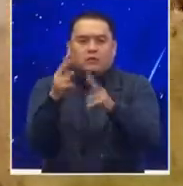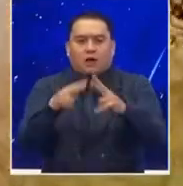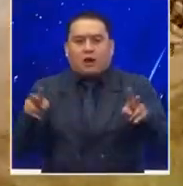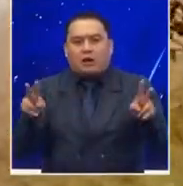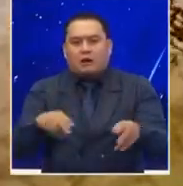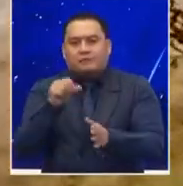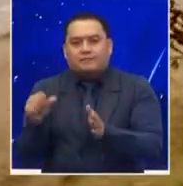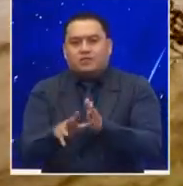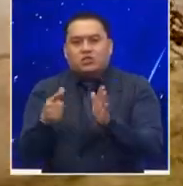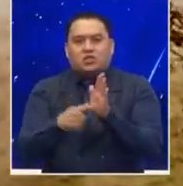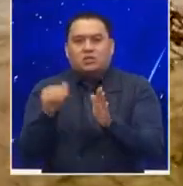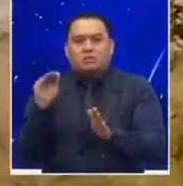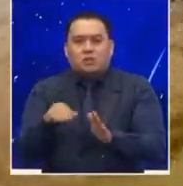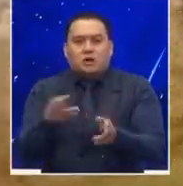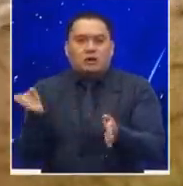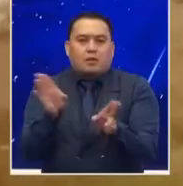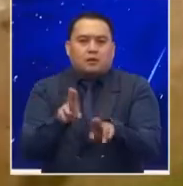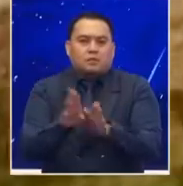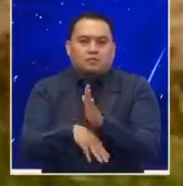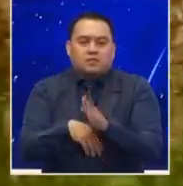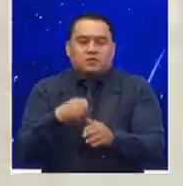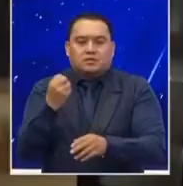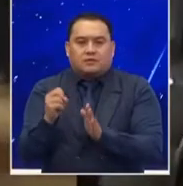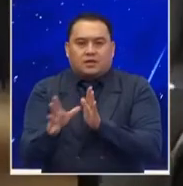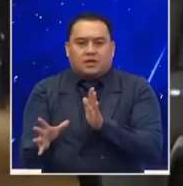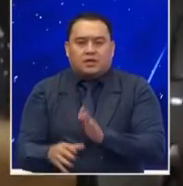құлап, 7 мыңға жуық үй жарықсыз қалды.